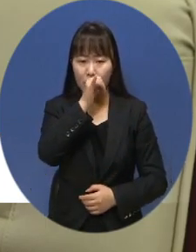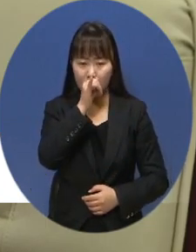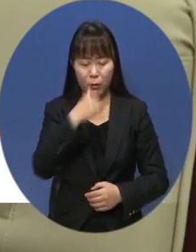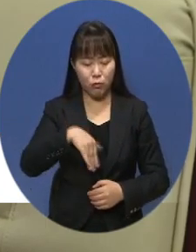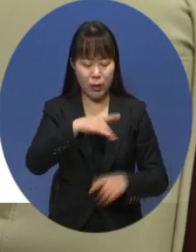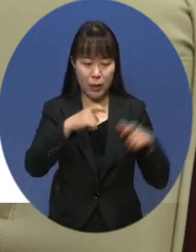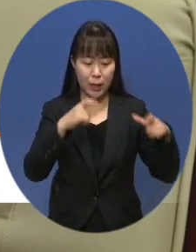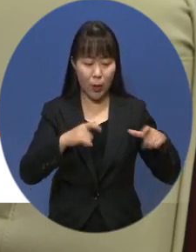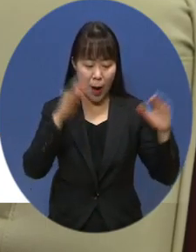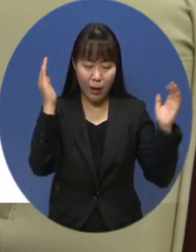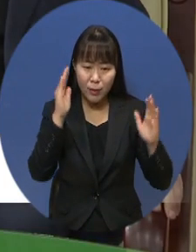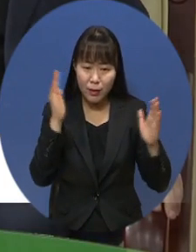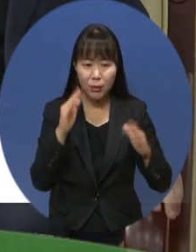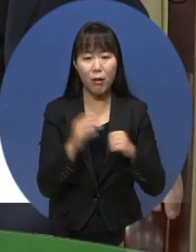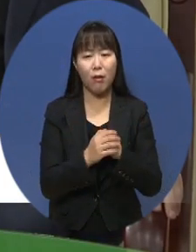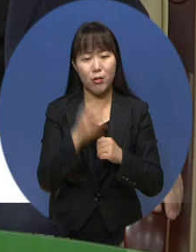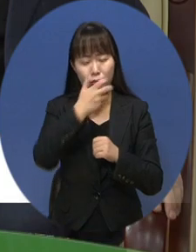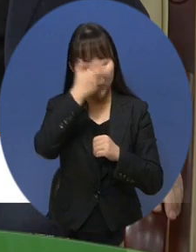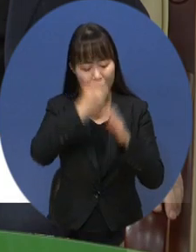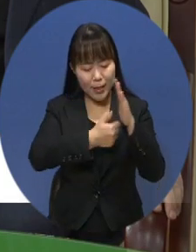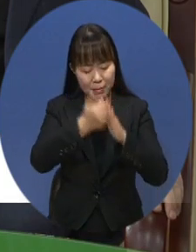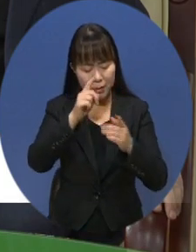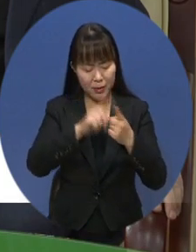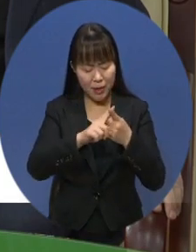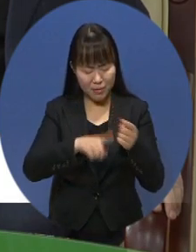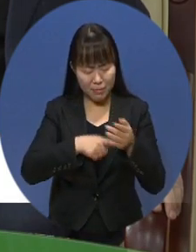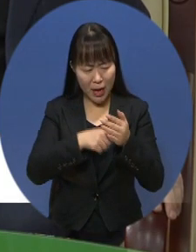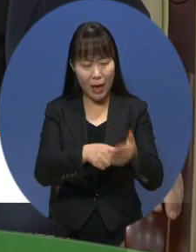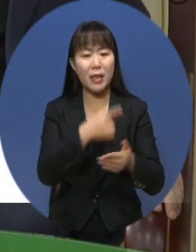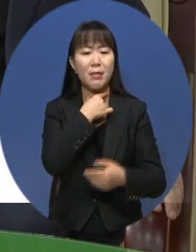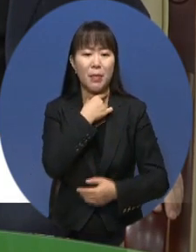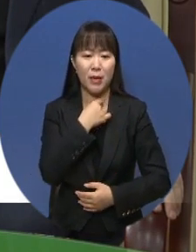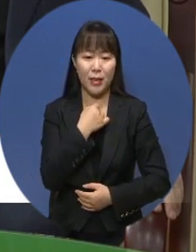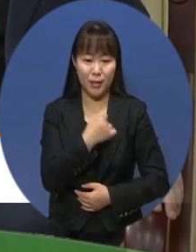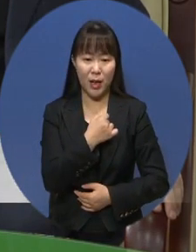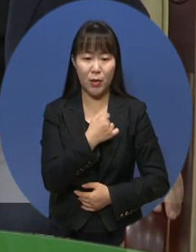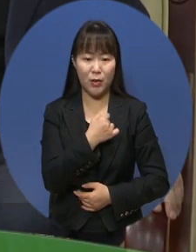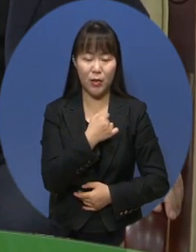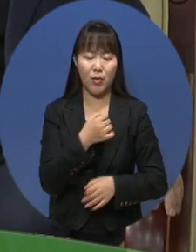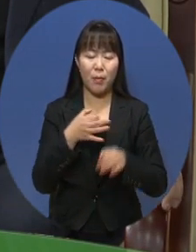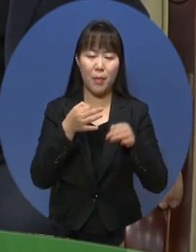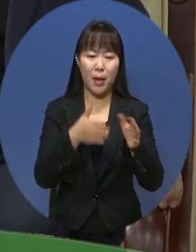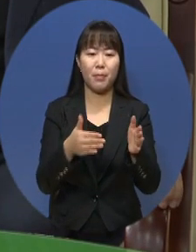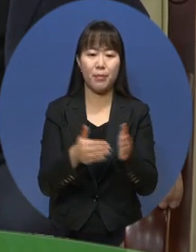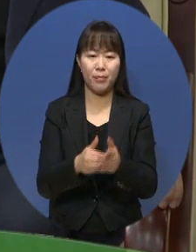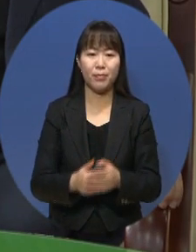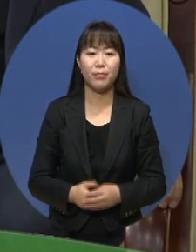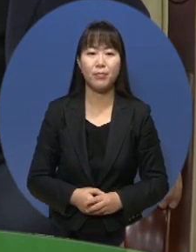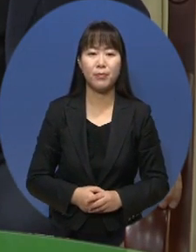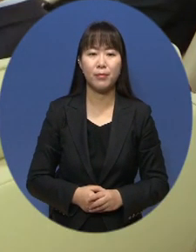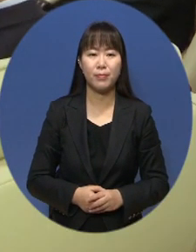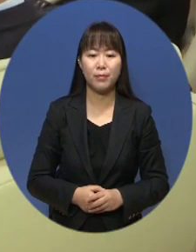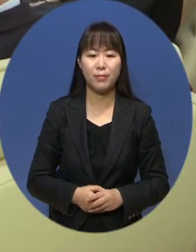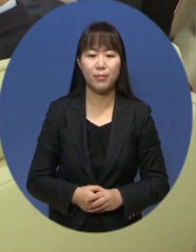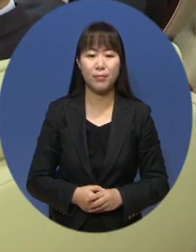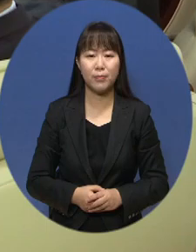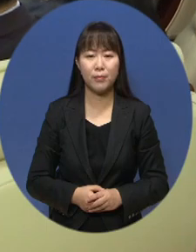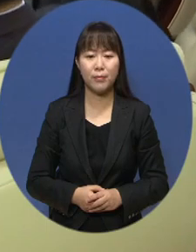우리 지역 청소년들이 꿈과 희망을 잃지 않기를 바라는 마음으로 장학금을 기탁했다고 말했습니다.